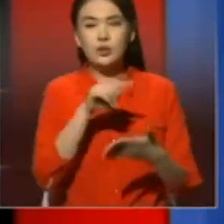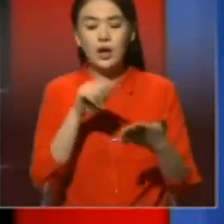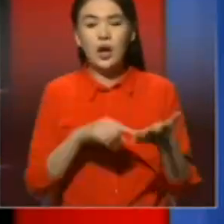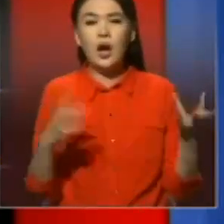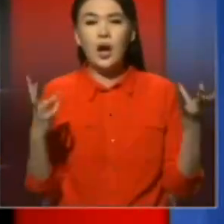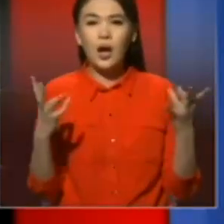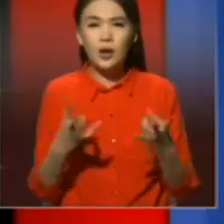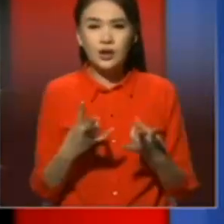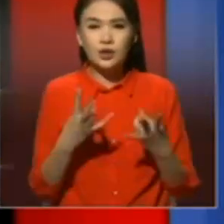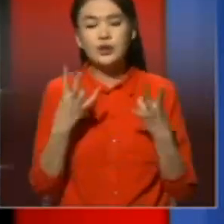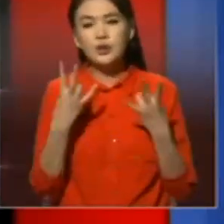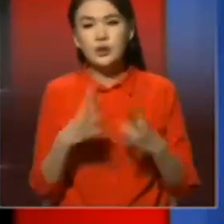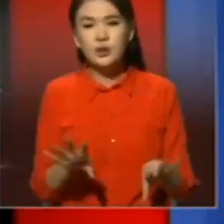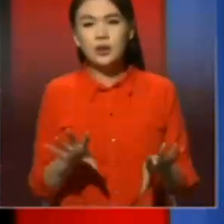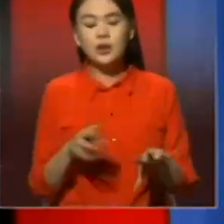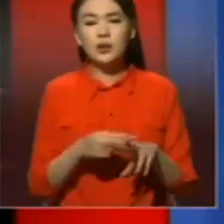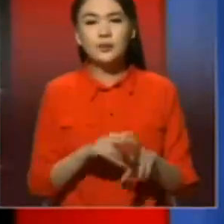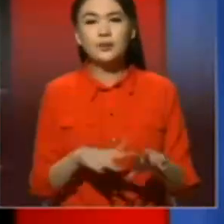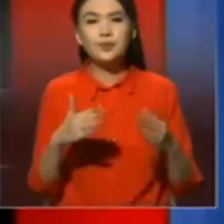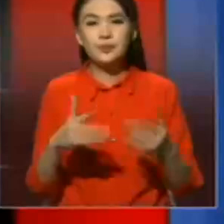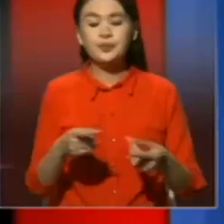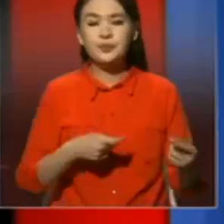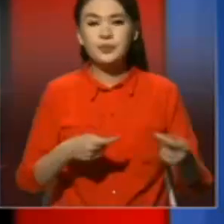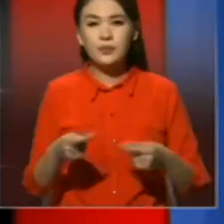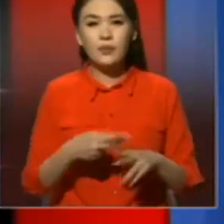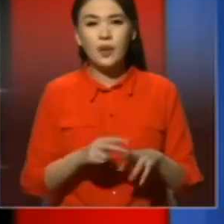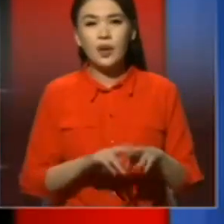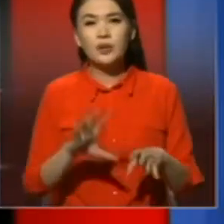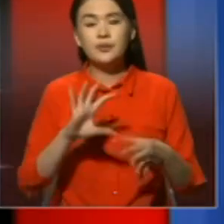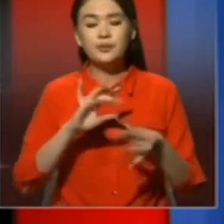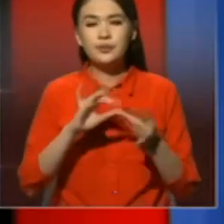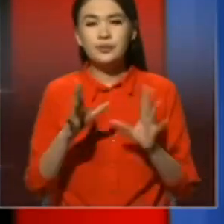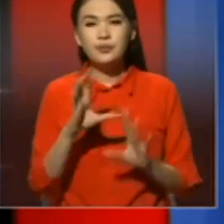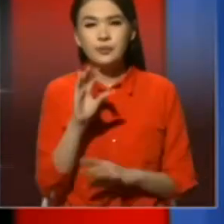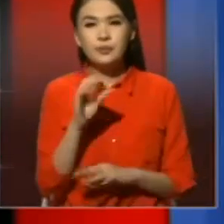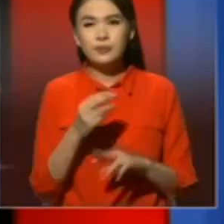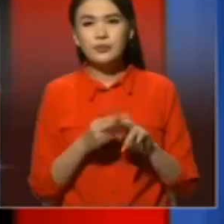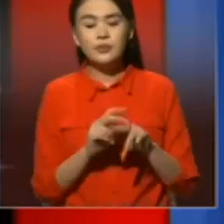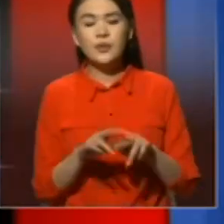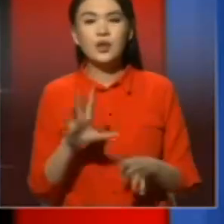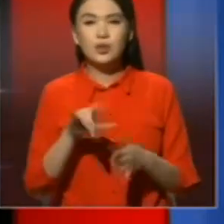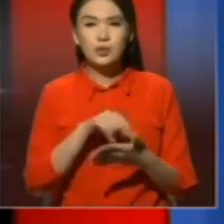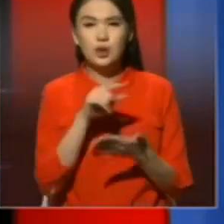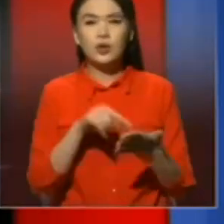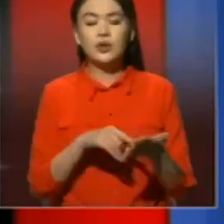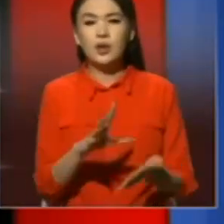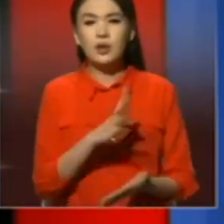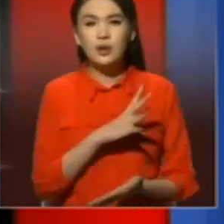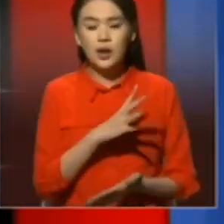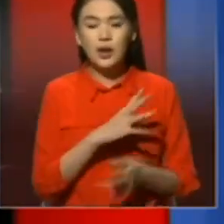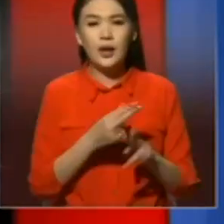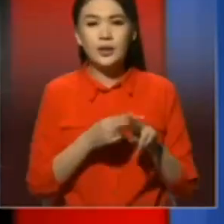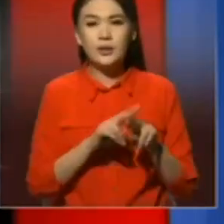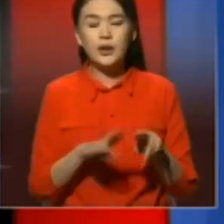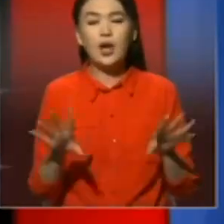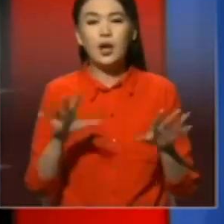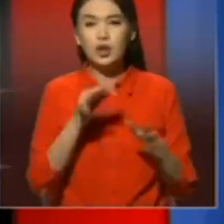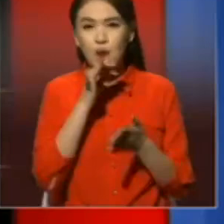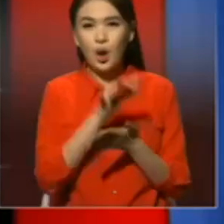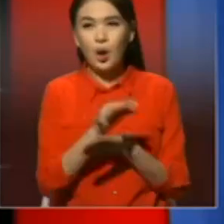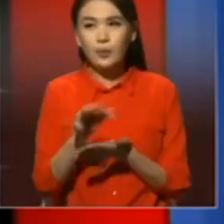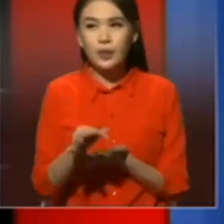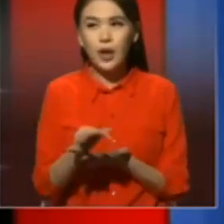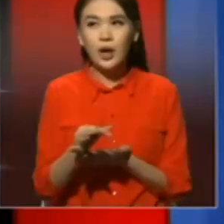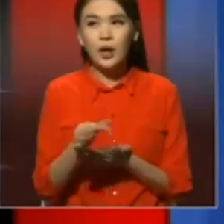қажет пе, қажет емес пе. Бүгінгі шараның барысында өзімде әлеуметтік желіде нелерімізге сондай бір сұрақтар қояды. Осының да жауабын бере кетейін